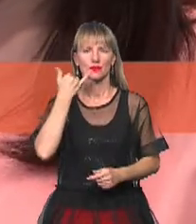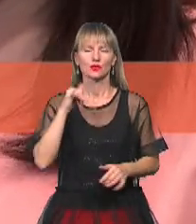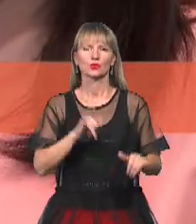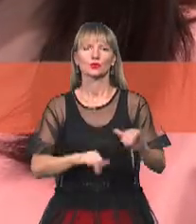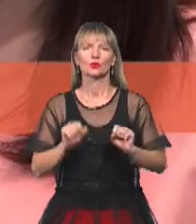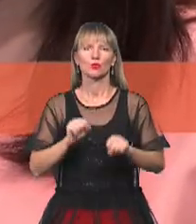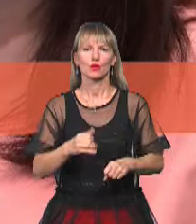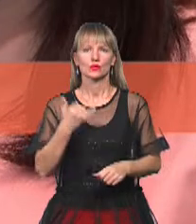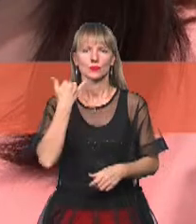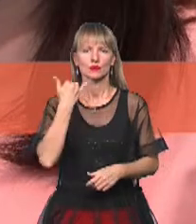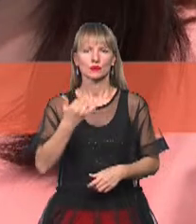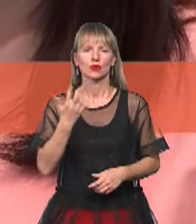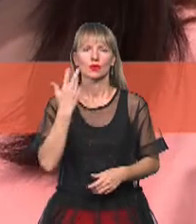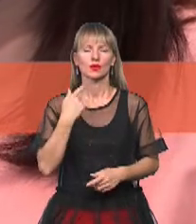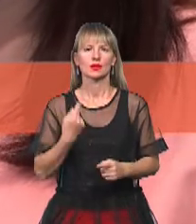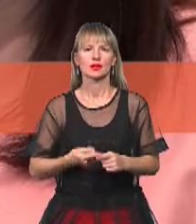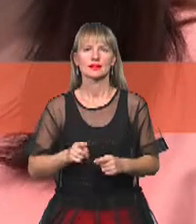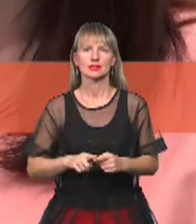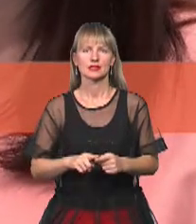можна звернутися, коли це не